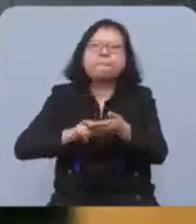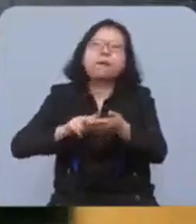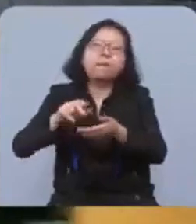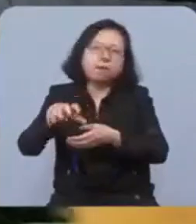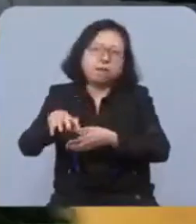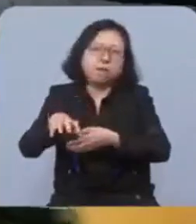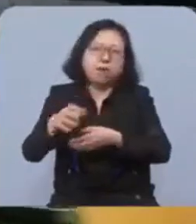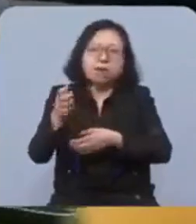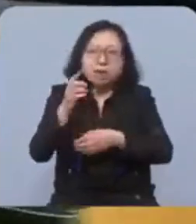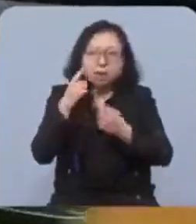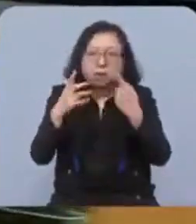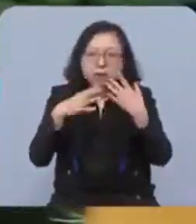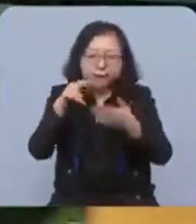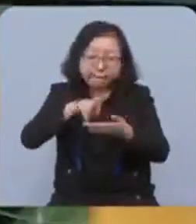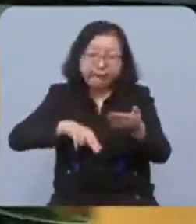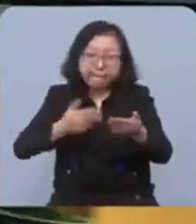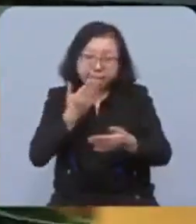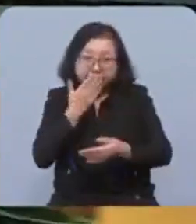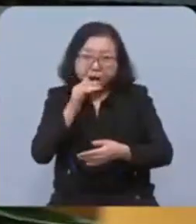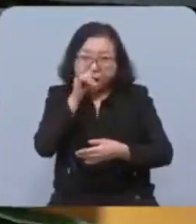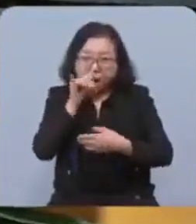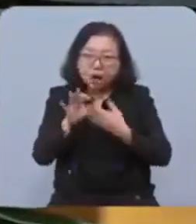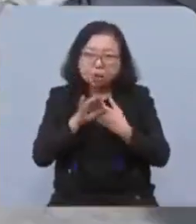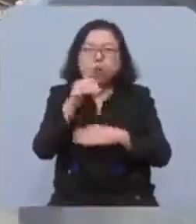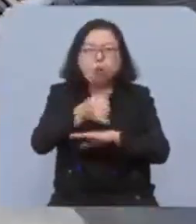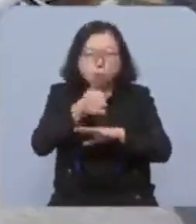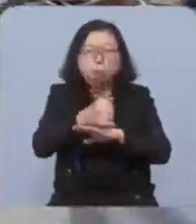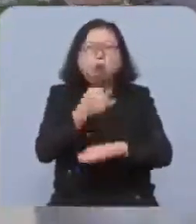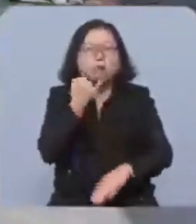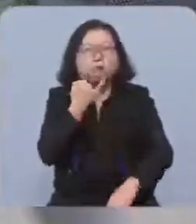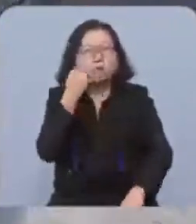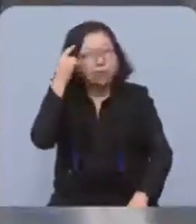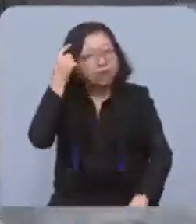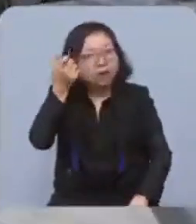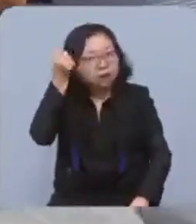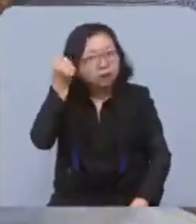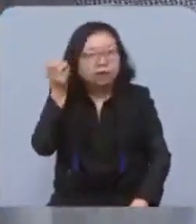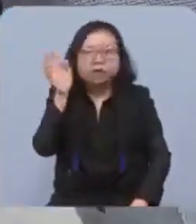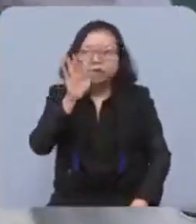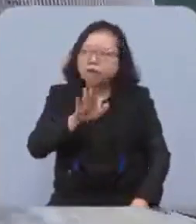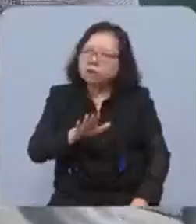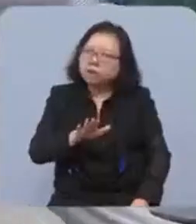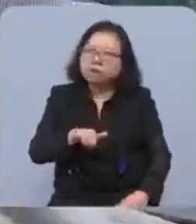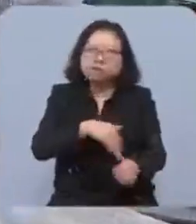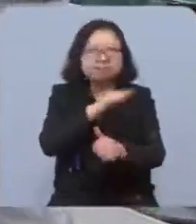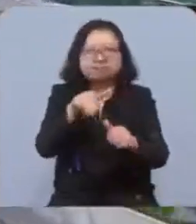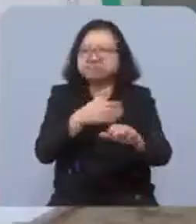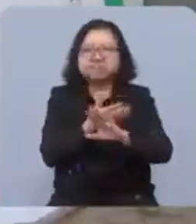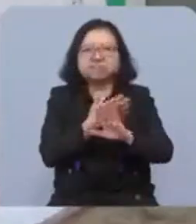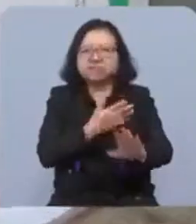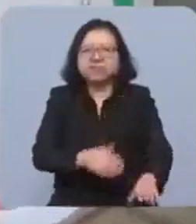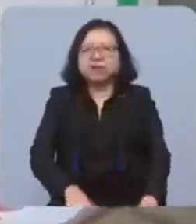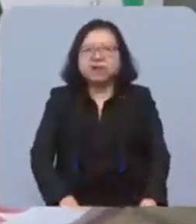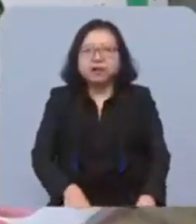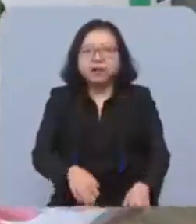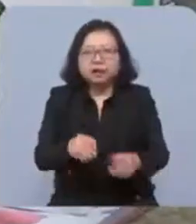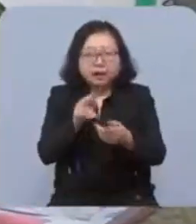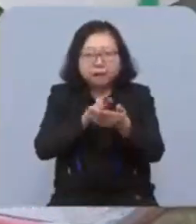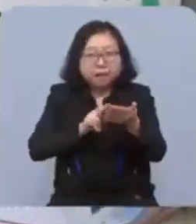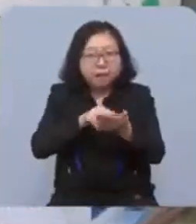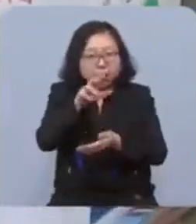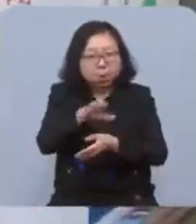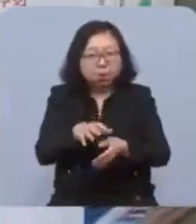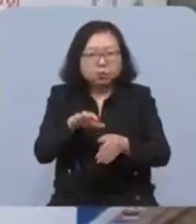확보된다면 귀농에도 괜찮겠다는 계획이었습니다 그러나 현실은 그렇지 않았습니다 직매장에 가져다 놓아도